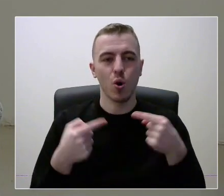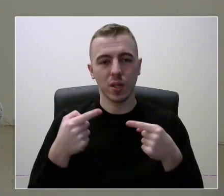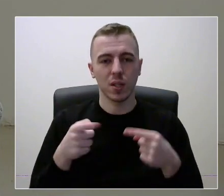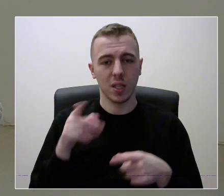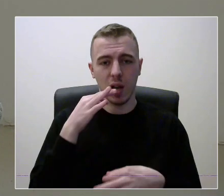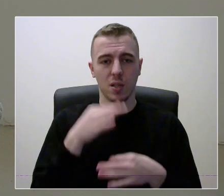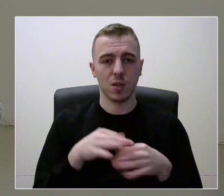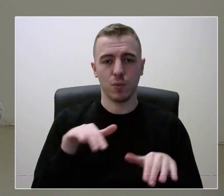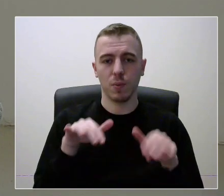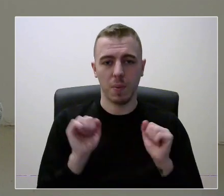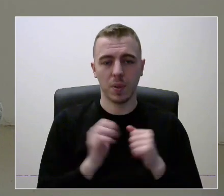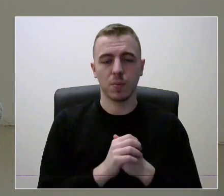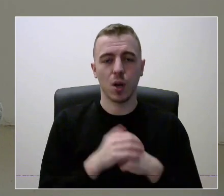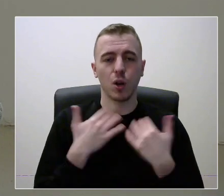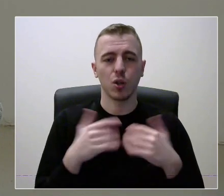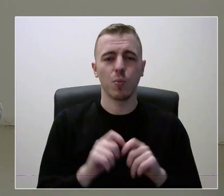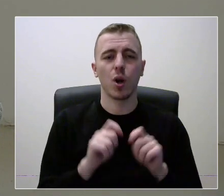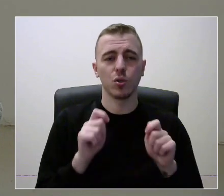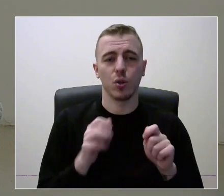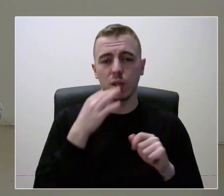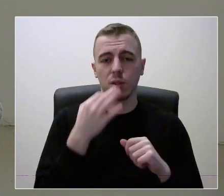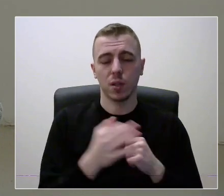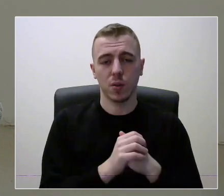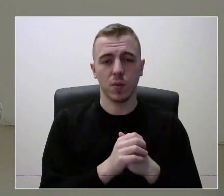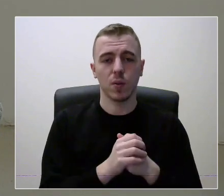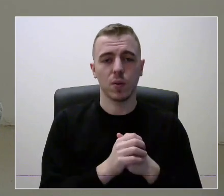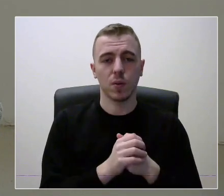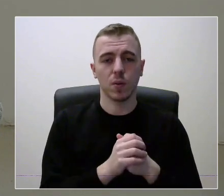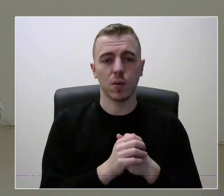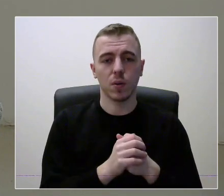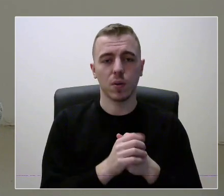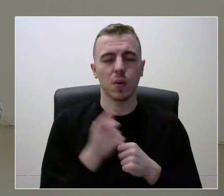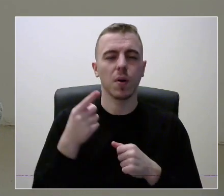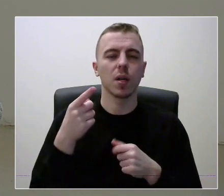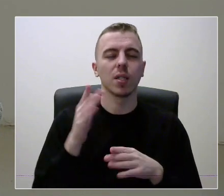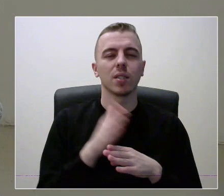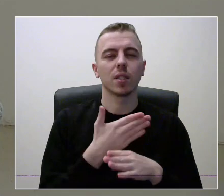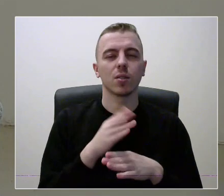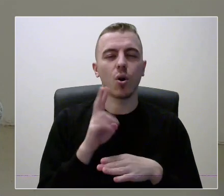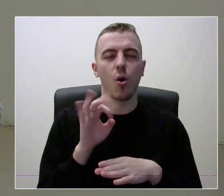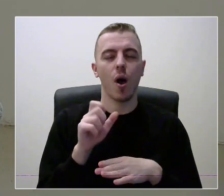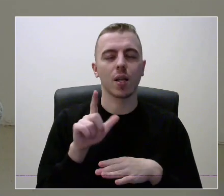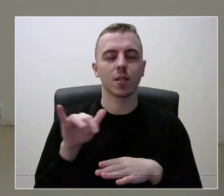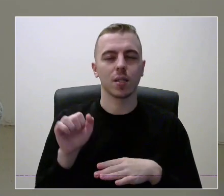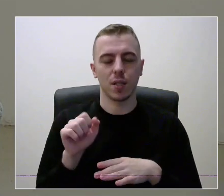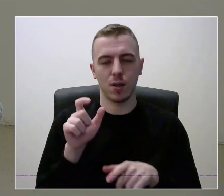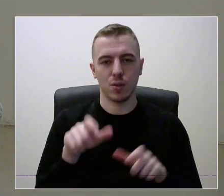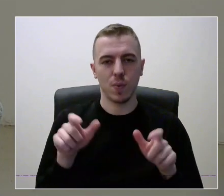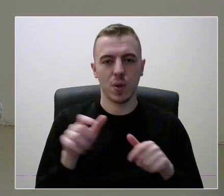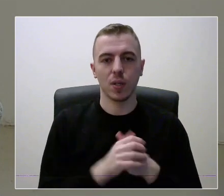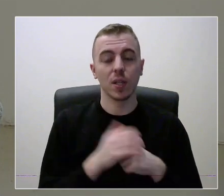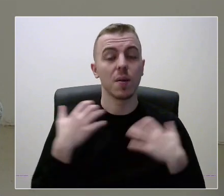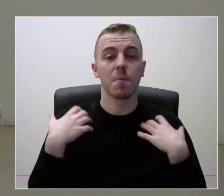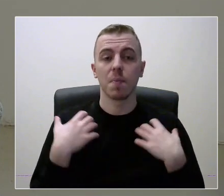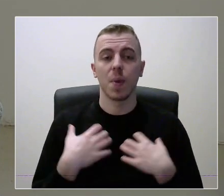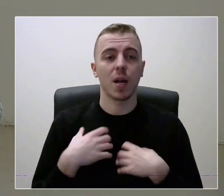aš pabrėžiau laidos čia pradžioje, kad mes, reiškia, neskirsto koaliciją personalijas. Tai meras negali